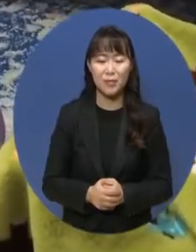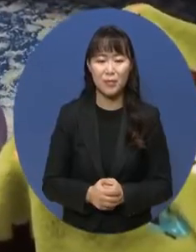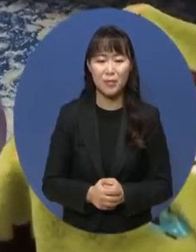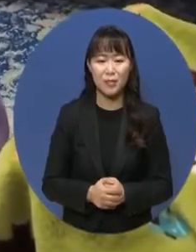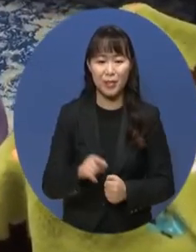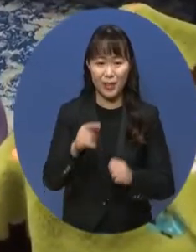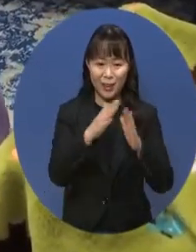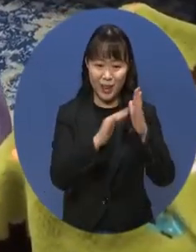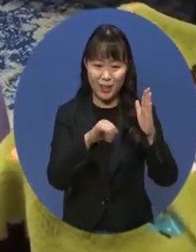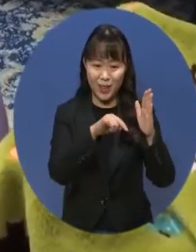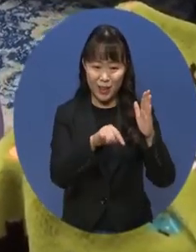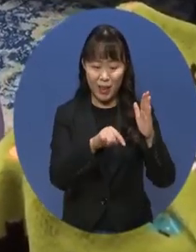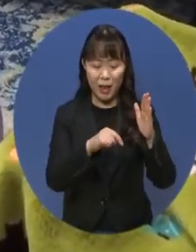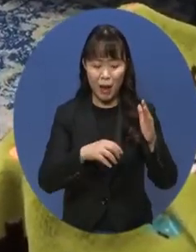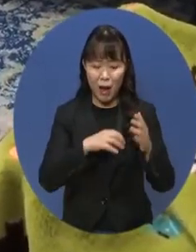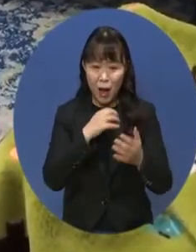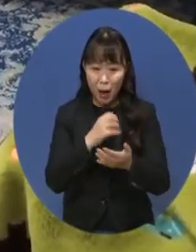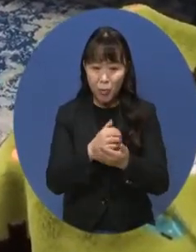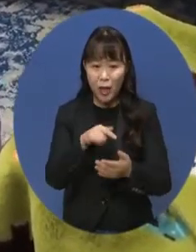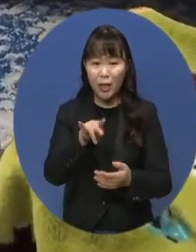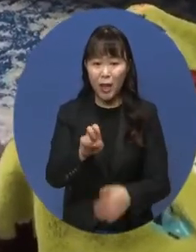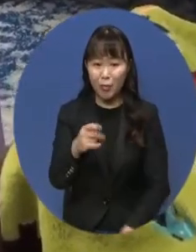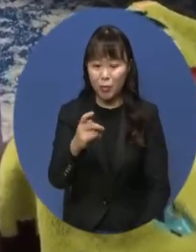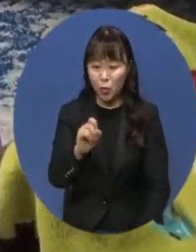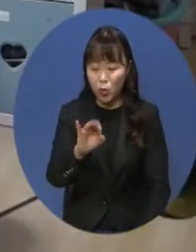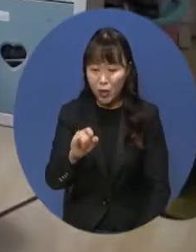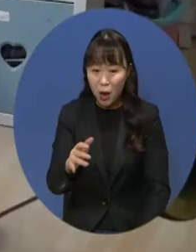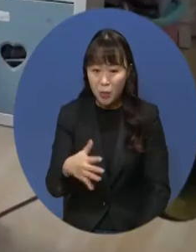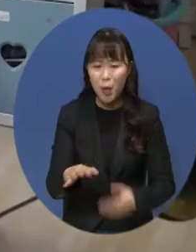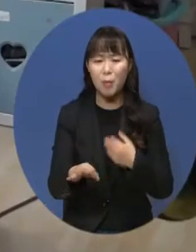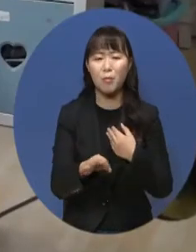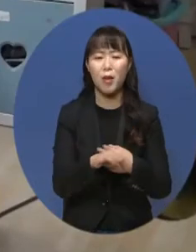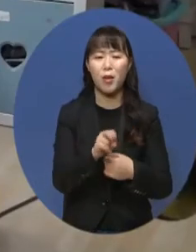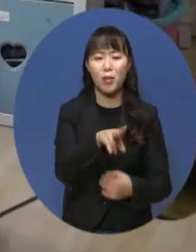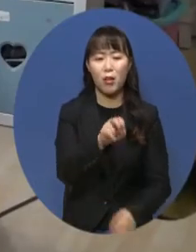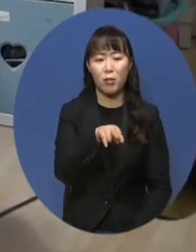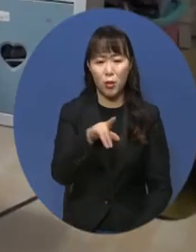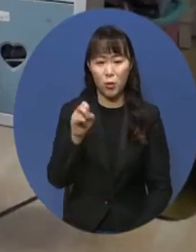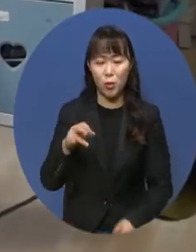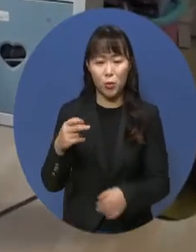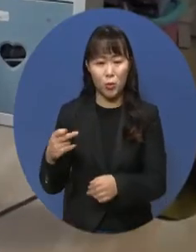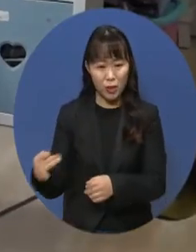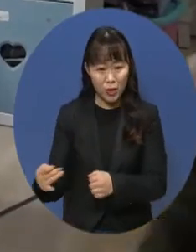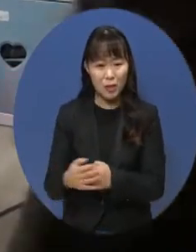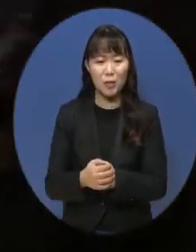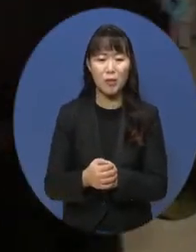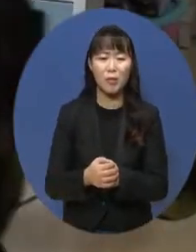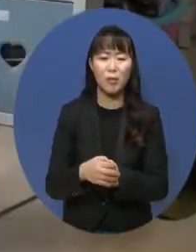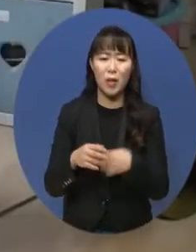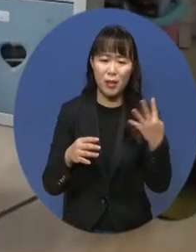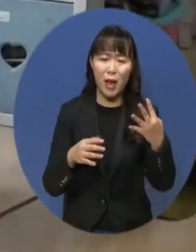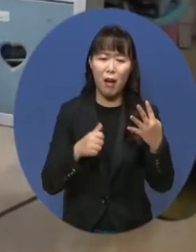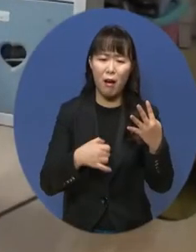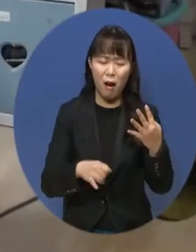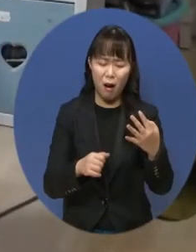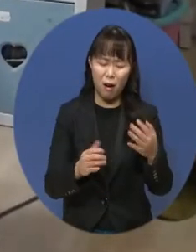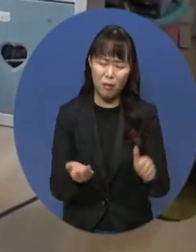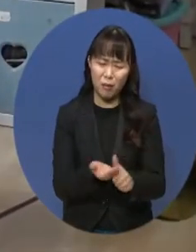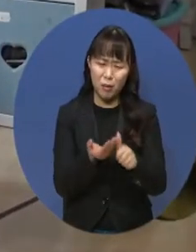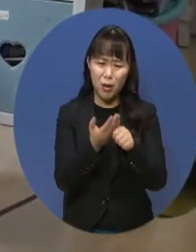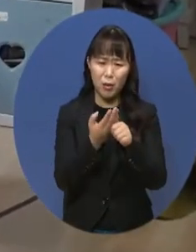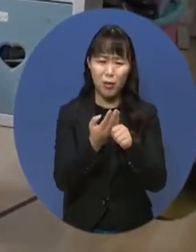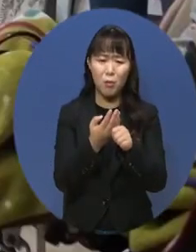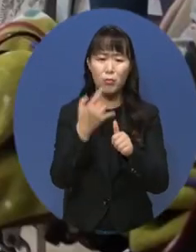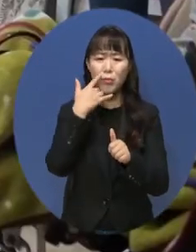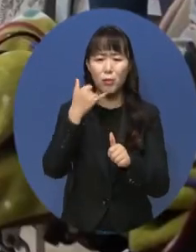영선의 가족에게 감동이가 없었다면 영서와 동생들의 즐거운 시간과 4명의 자녀를 보살펴야 하는